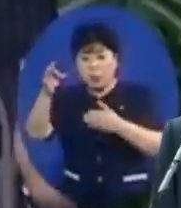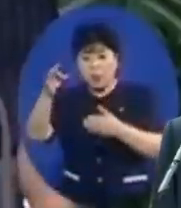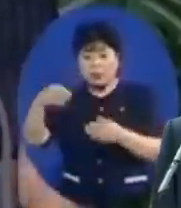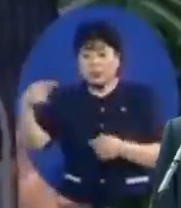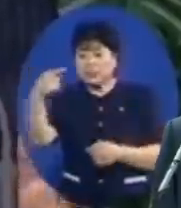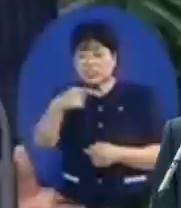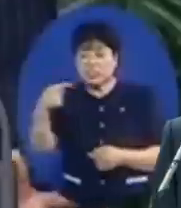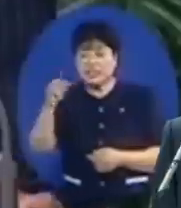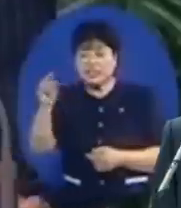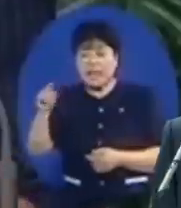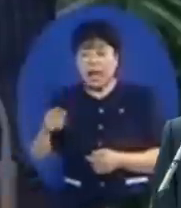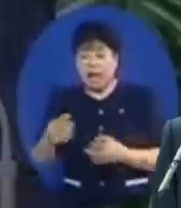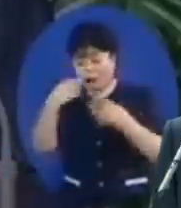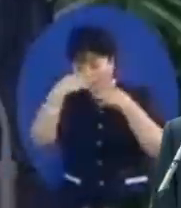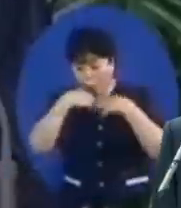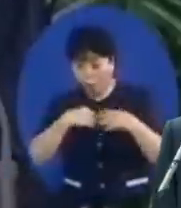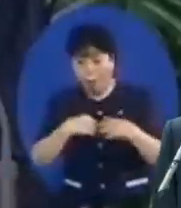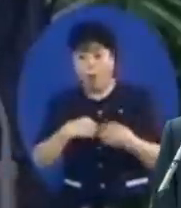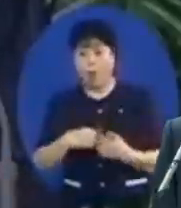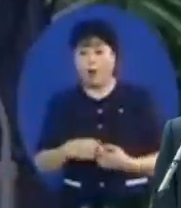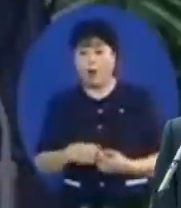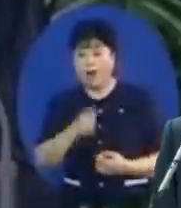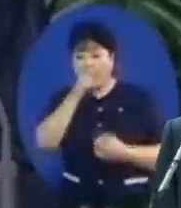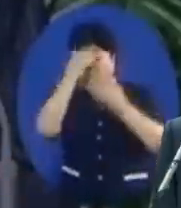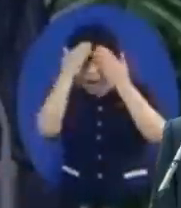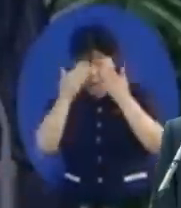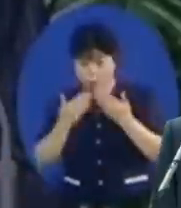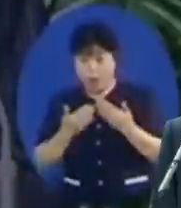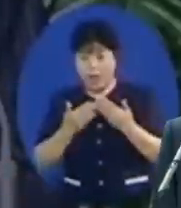천냥을 뇌물로 먹고 감옥에